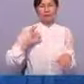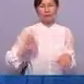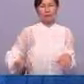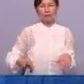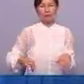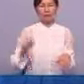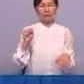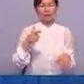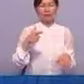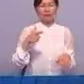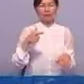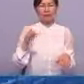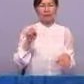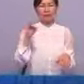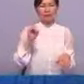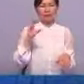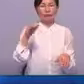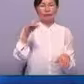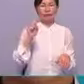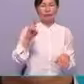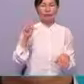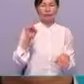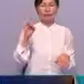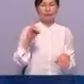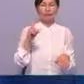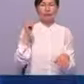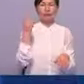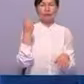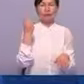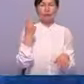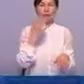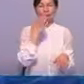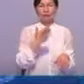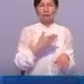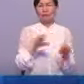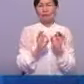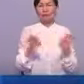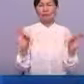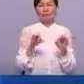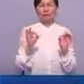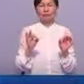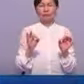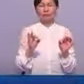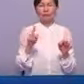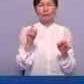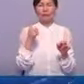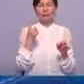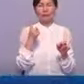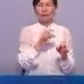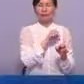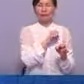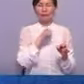орта мектебінде, 7-ші сынып мектебінде оқиды. Біреуі әнге жақын, біреуі өздері өлең шығарғанды ұнатады, әдебиетті